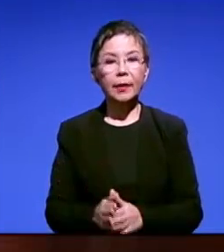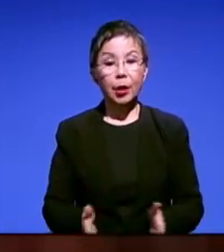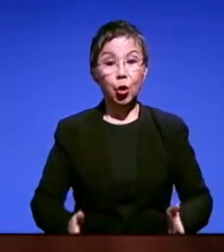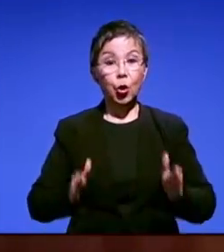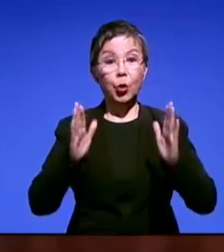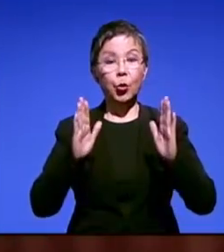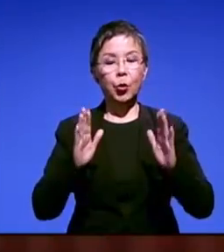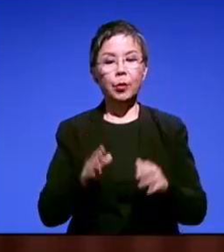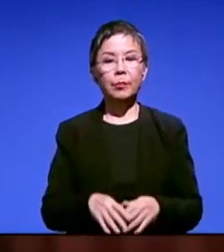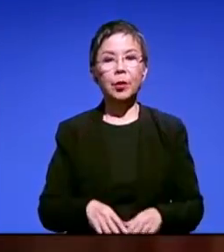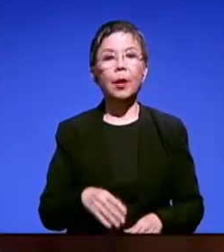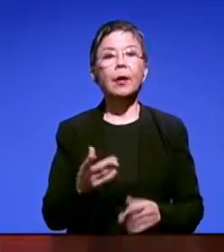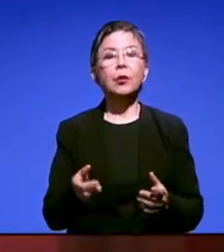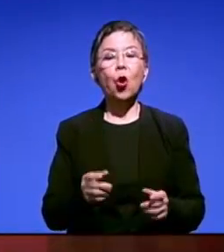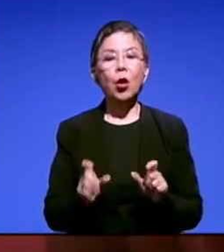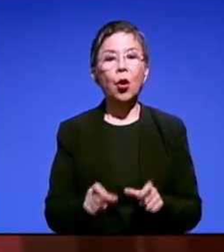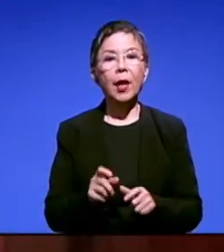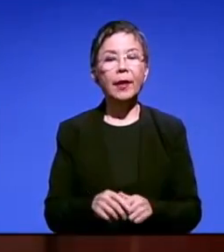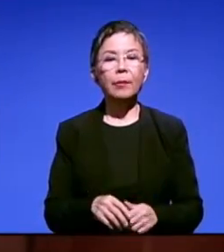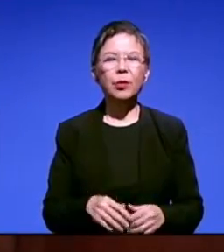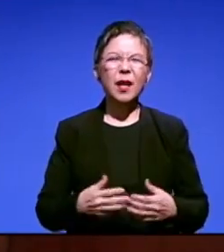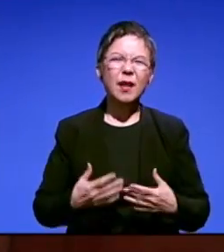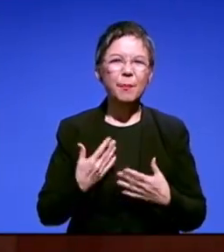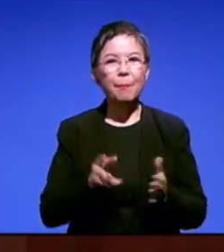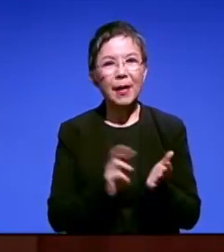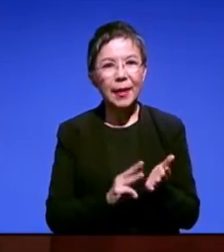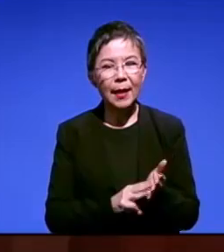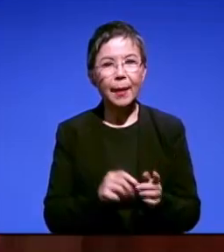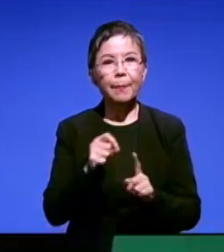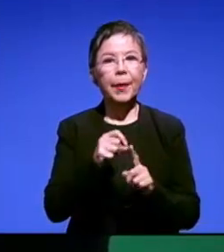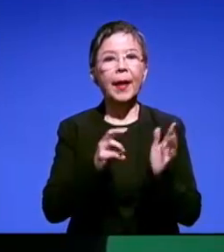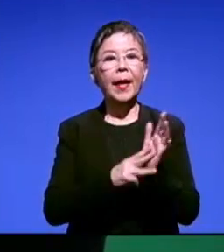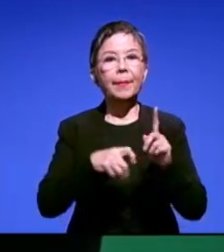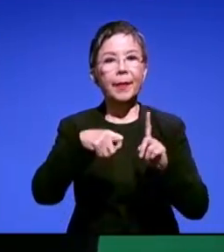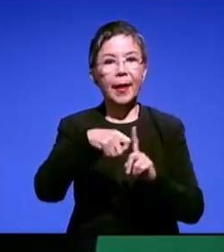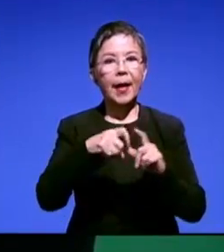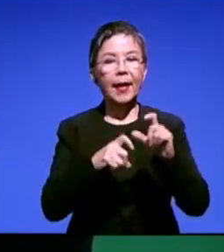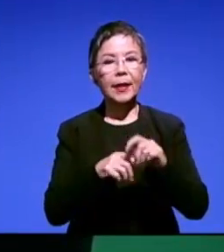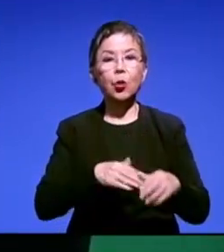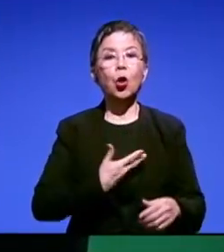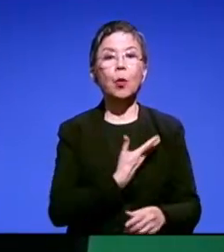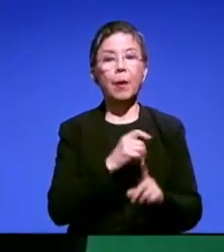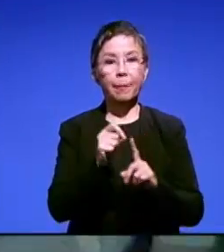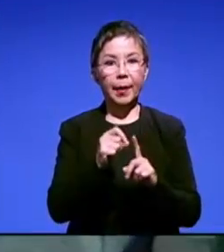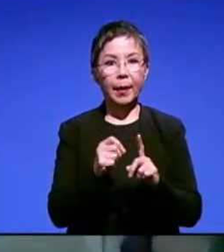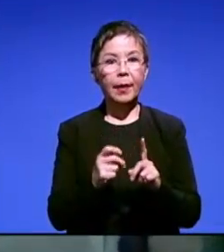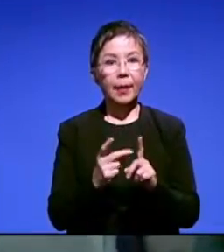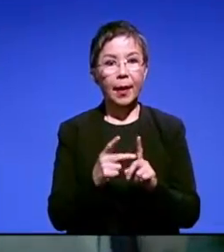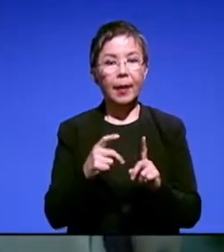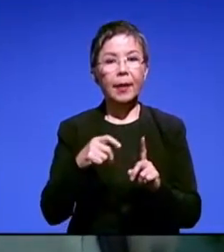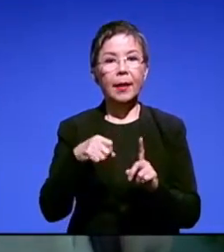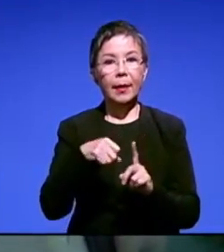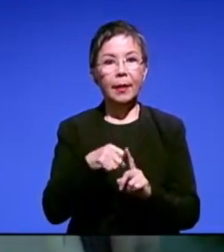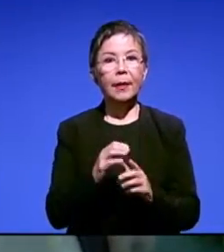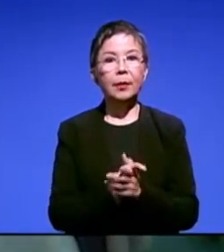dimanfaatkan para penyandang masalah kesejahteraan sosial atau PMKS, korban PHK, serta warga yang tidak mempunyai